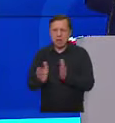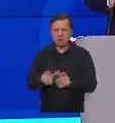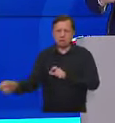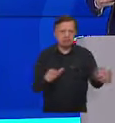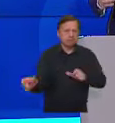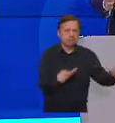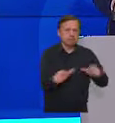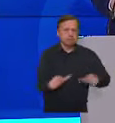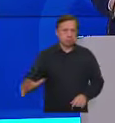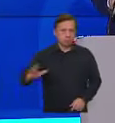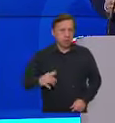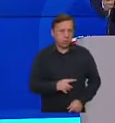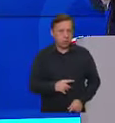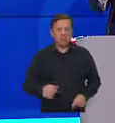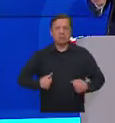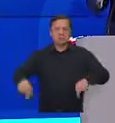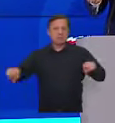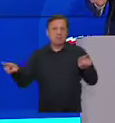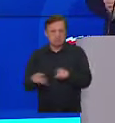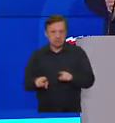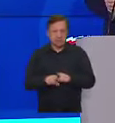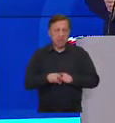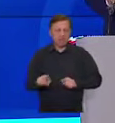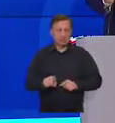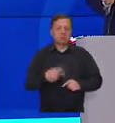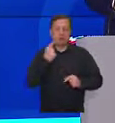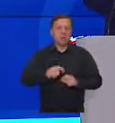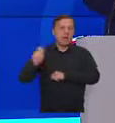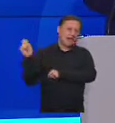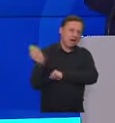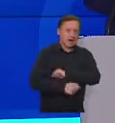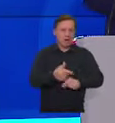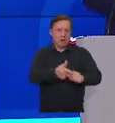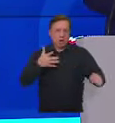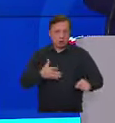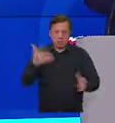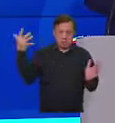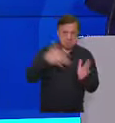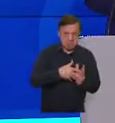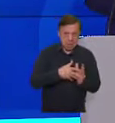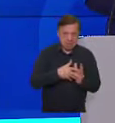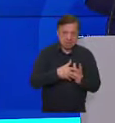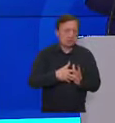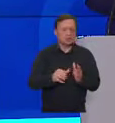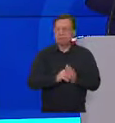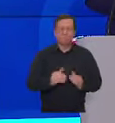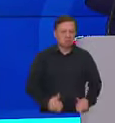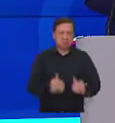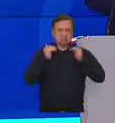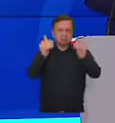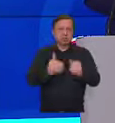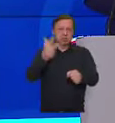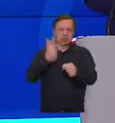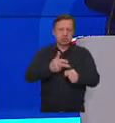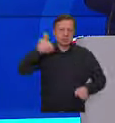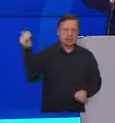my wprowadzamy również zarówno podwyższone kary, bardziej surowe kary z 5000 zł na 30000